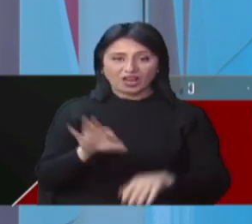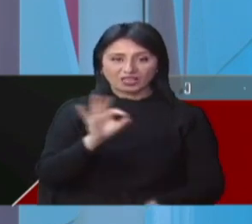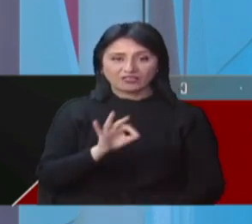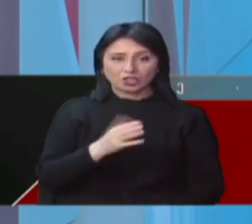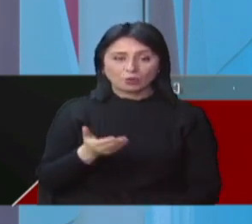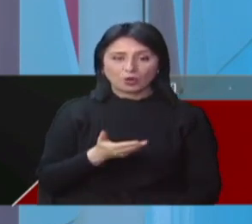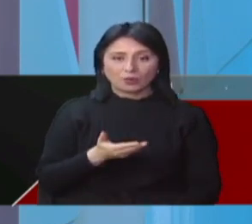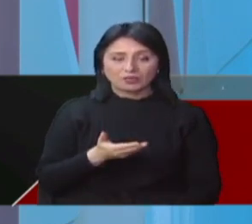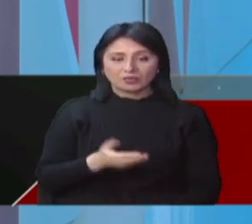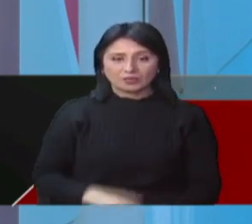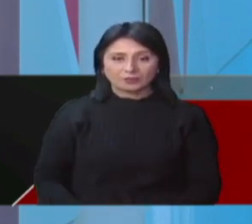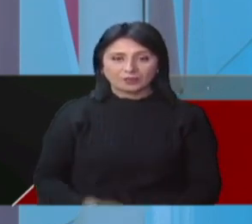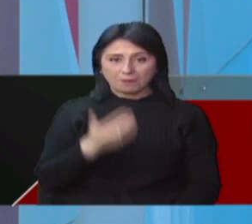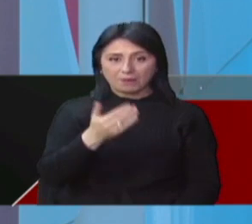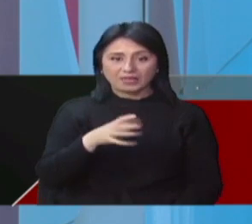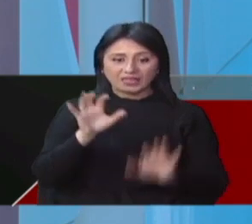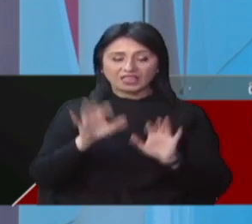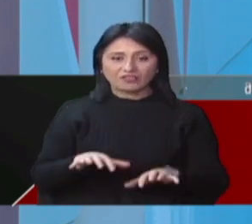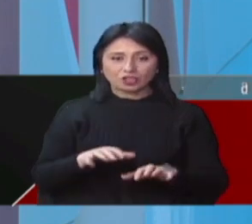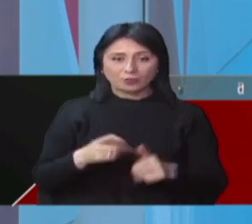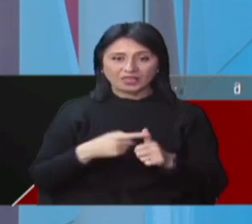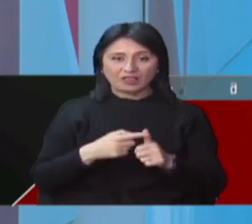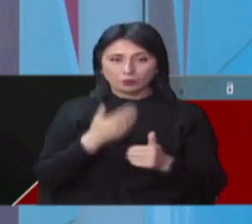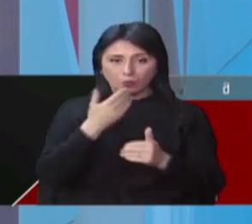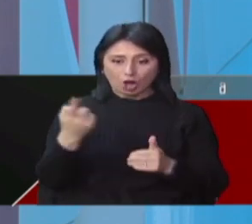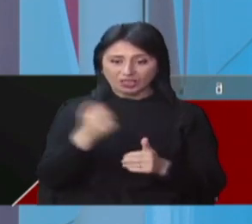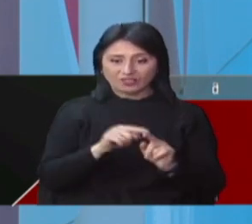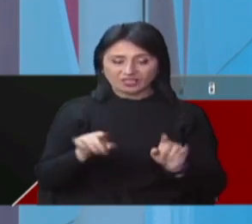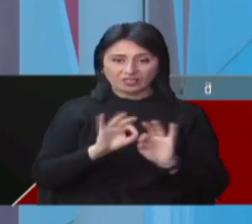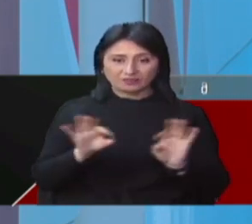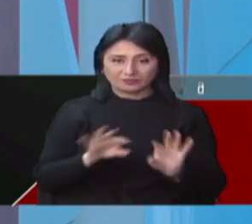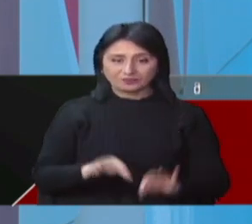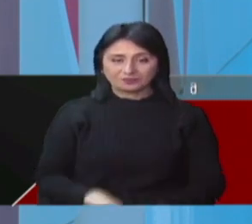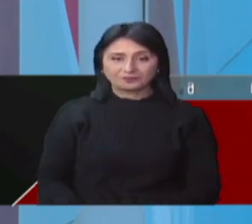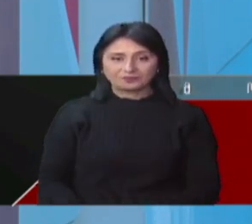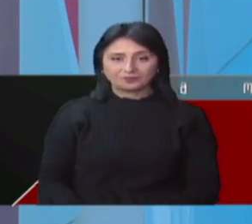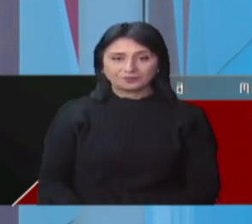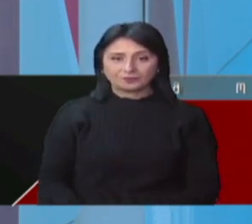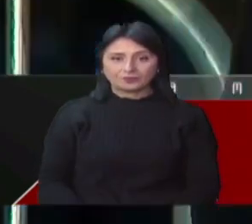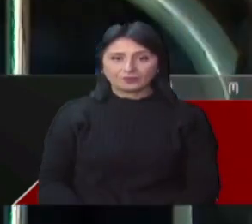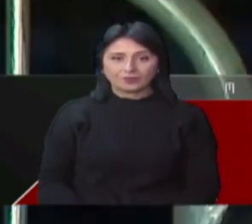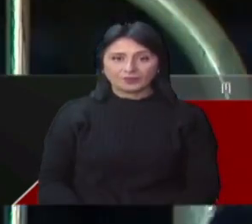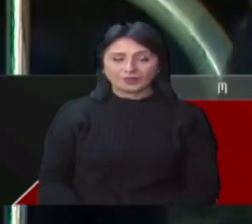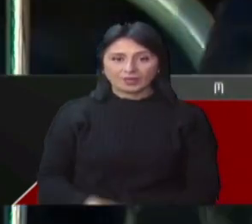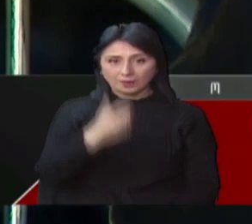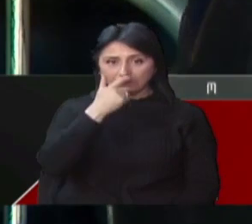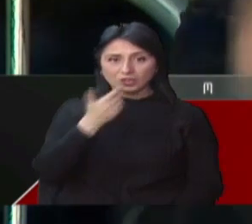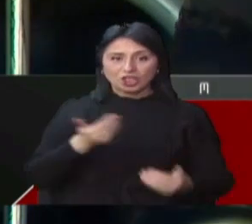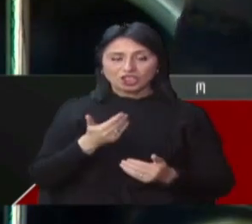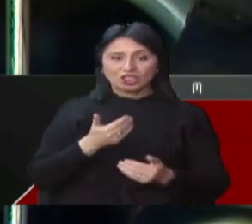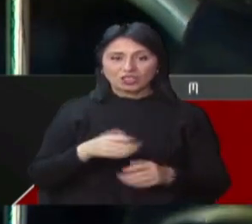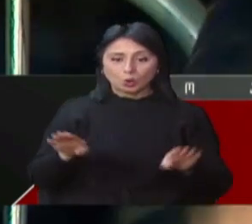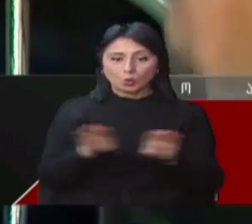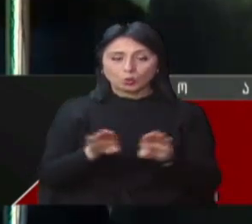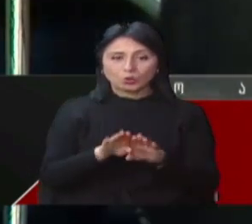გადაწყვეტილებები, რომელიც მან თავმჯდომარის რანგში ბოლო ერთი კვირის განმავლობაში მიიღო. Mișa Sitoțcle, dreș